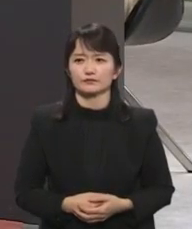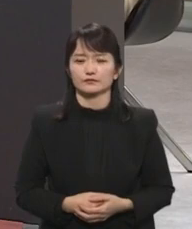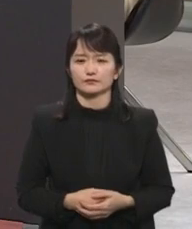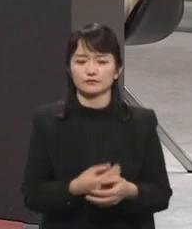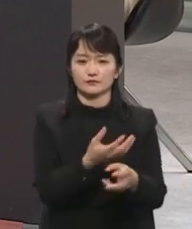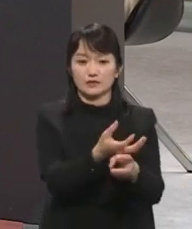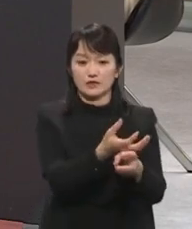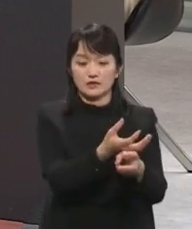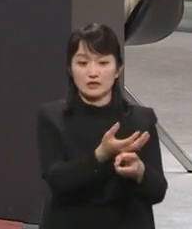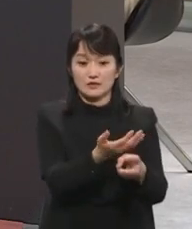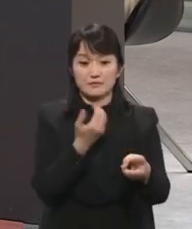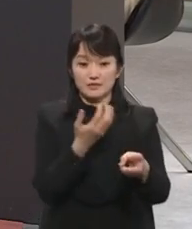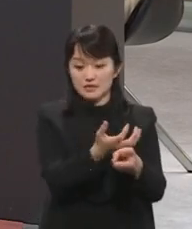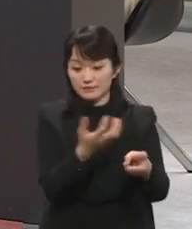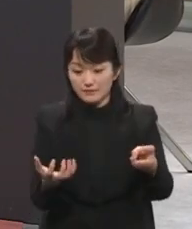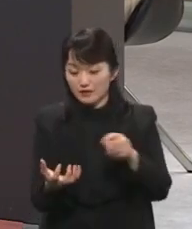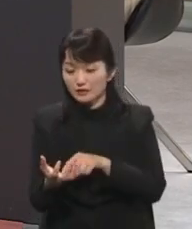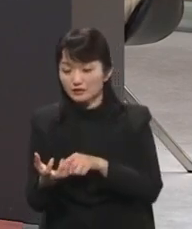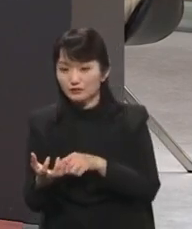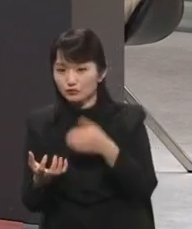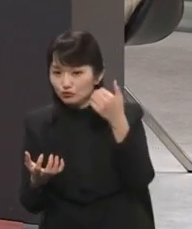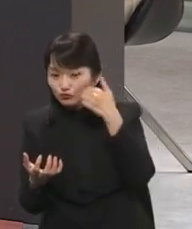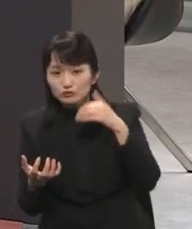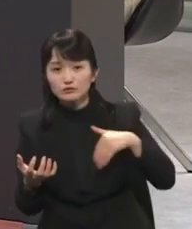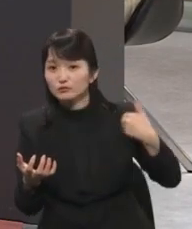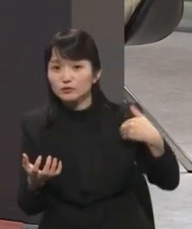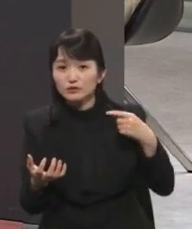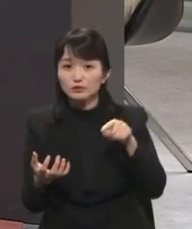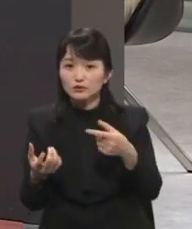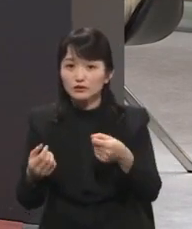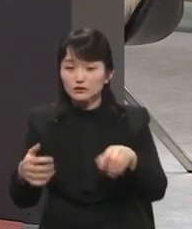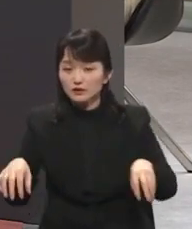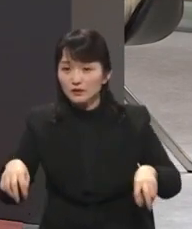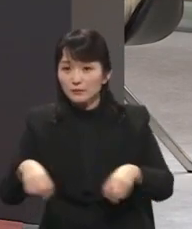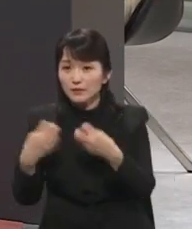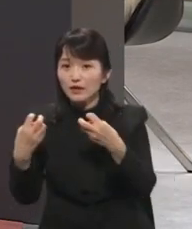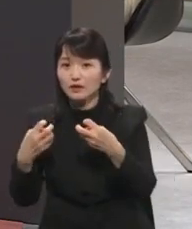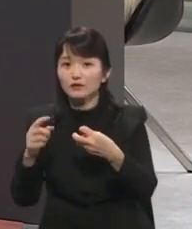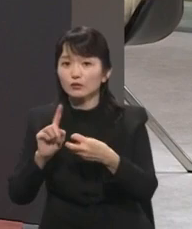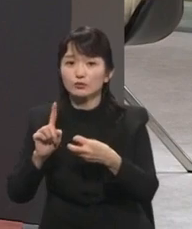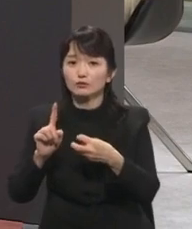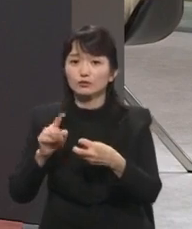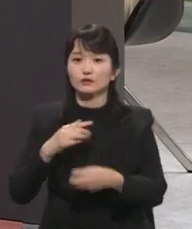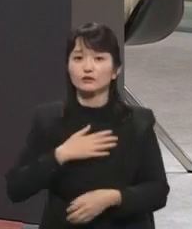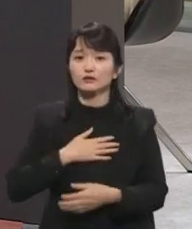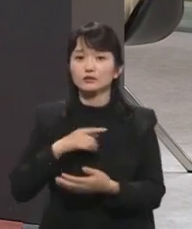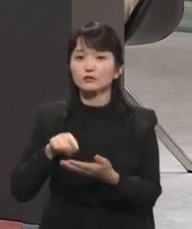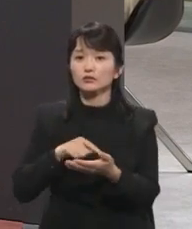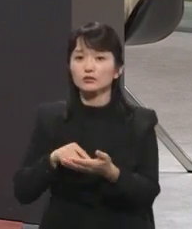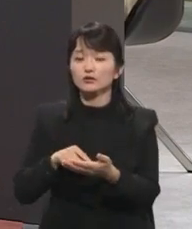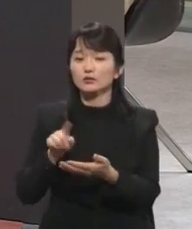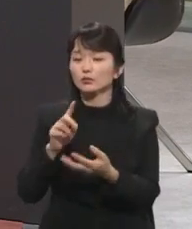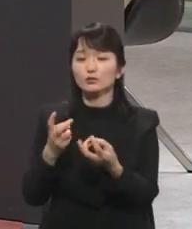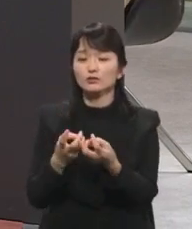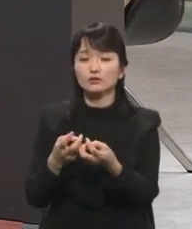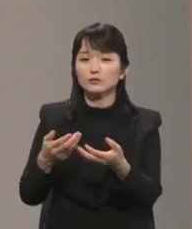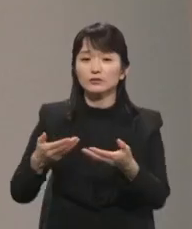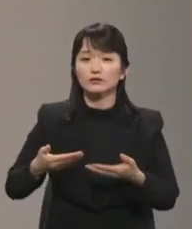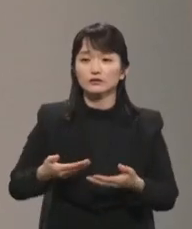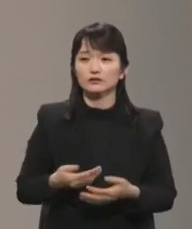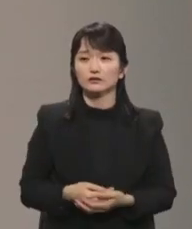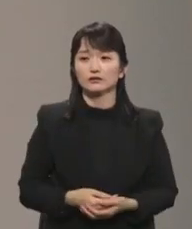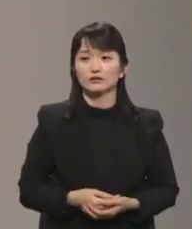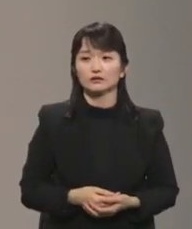있던 경우에 그런 경우에는 참 2차 사고가 발생하면 이거 어떻게 내가 보상을 받아야 되는가 그러니까 이게